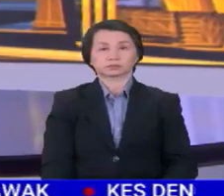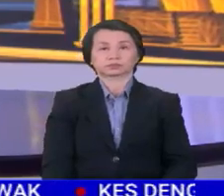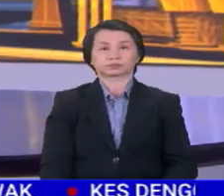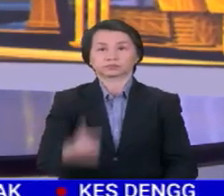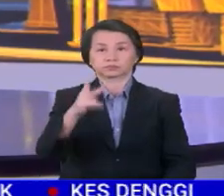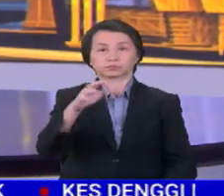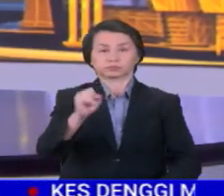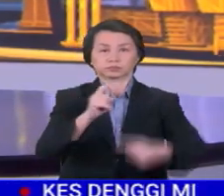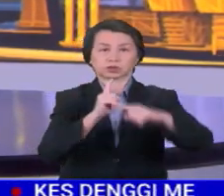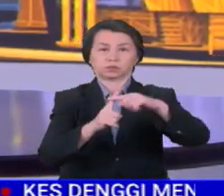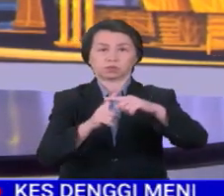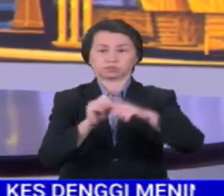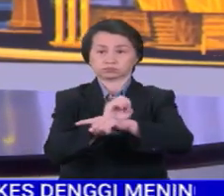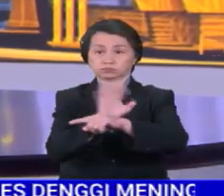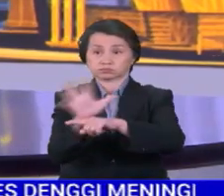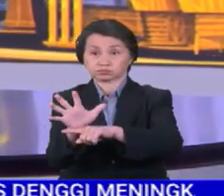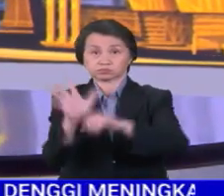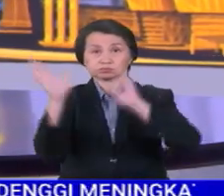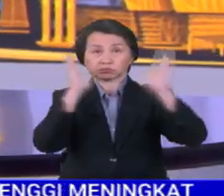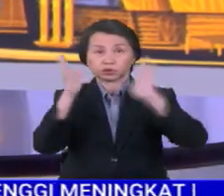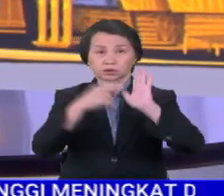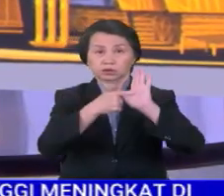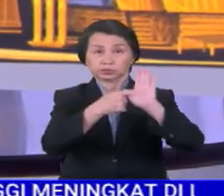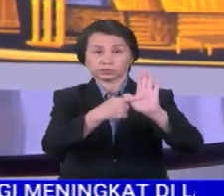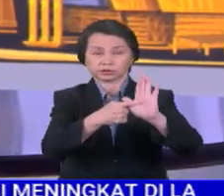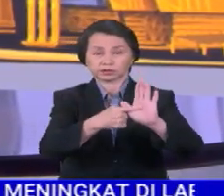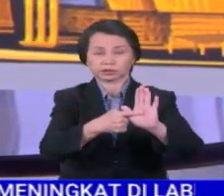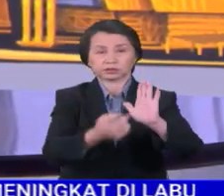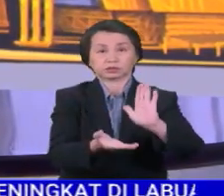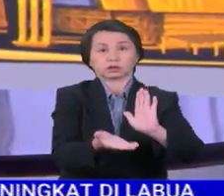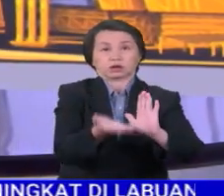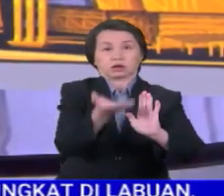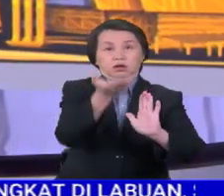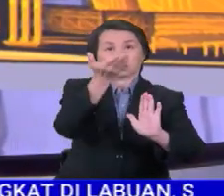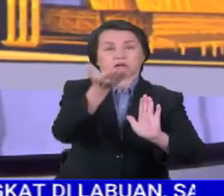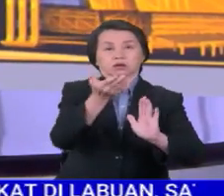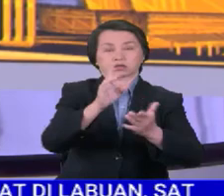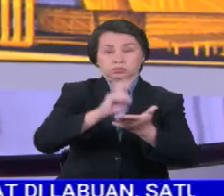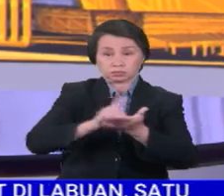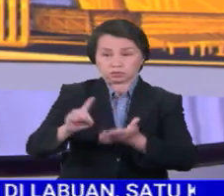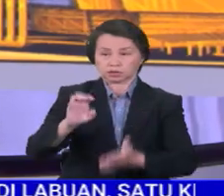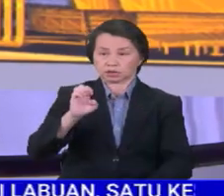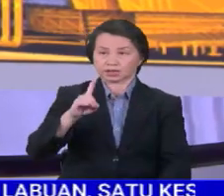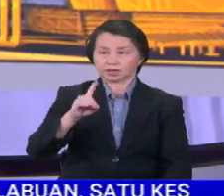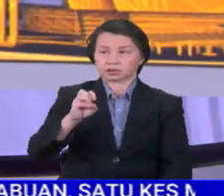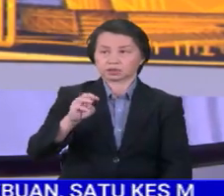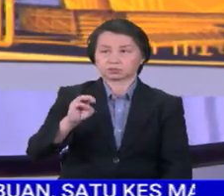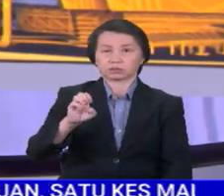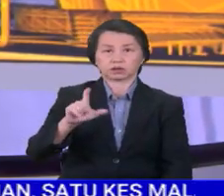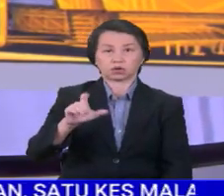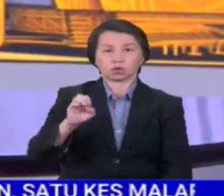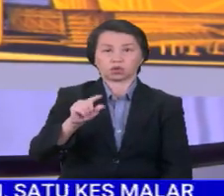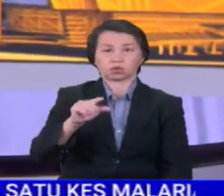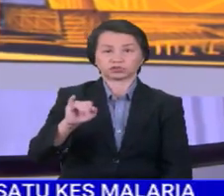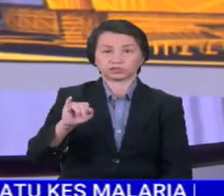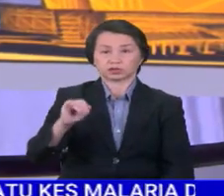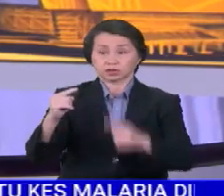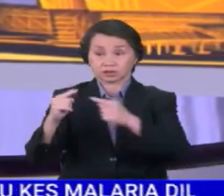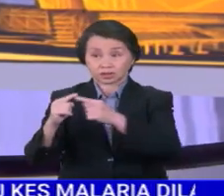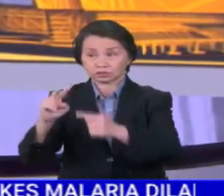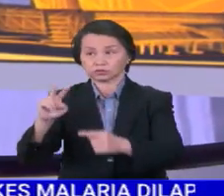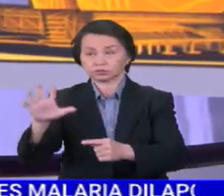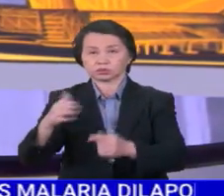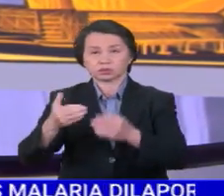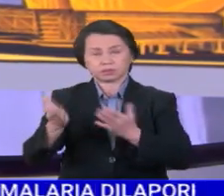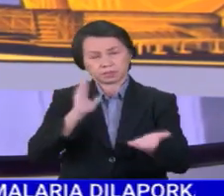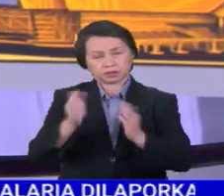kiss positif kau bisa Blaze diseluruh negara menunjukkan tren peningkatan pada minggu epidemiologi ke-25 berbanding